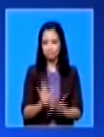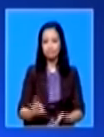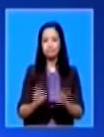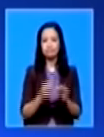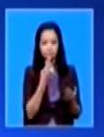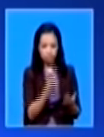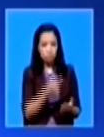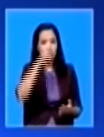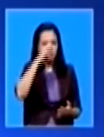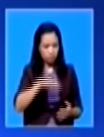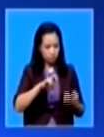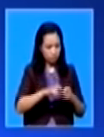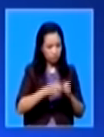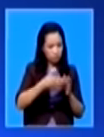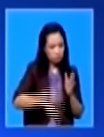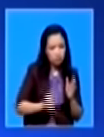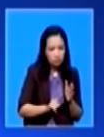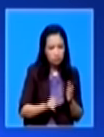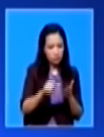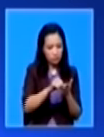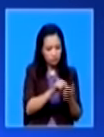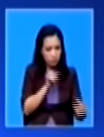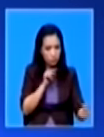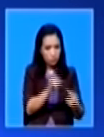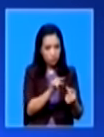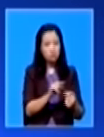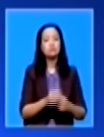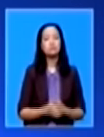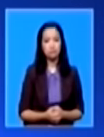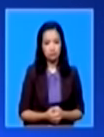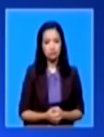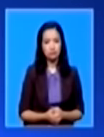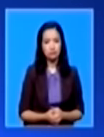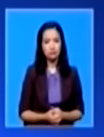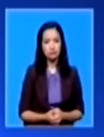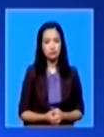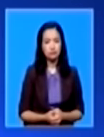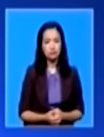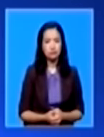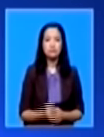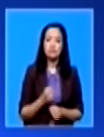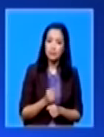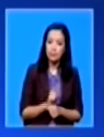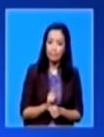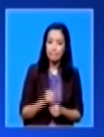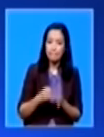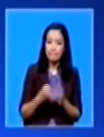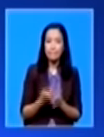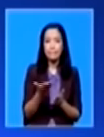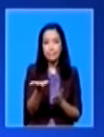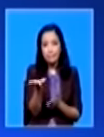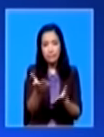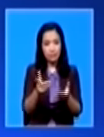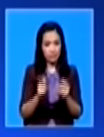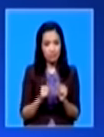ที่เราบกพร่องเรื่องอะไรบ้างเราแก้ตรงนี้ให้ตรงจุดทางมันจะง่ายขึ้นในการประกอบการในการอะไรล่ะขออนุญาต